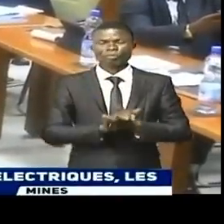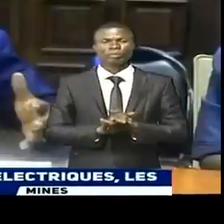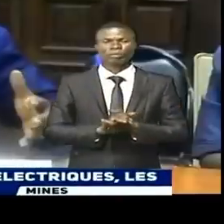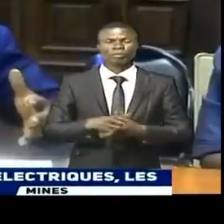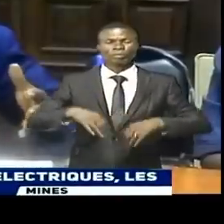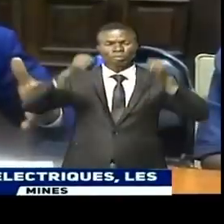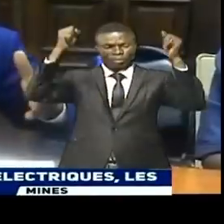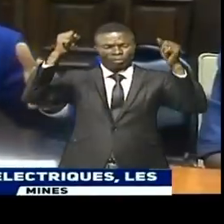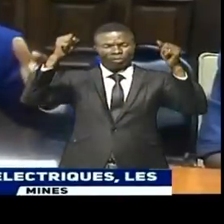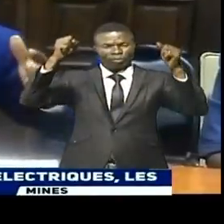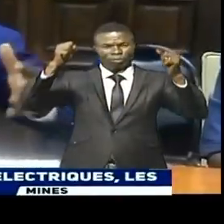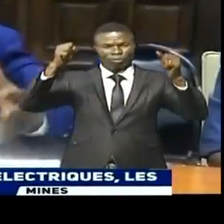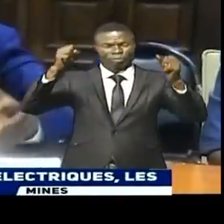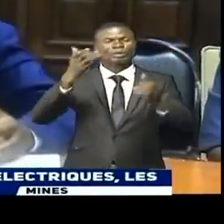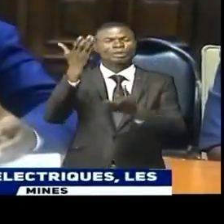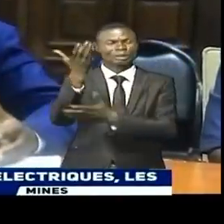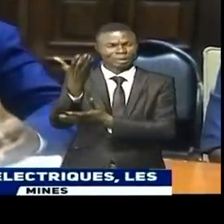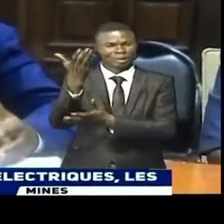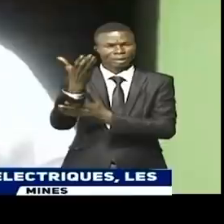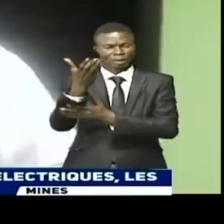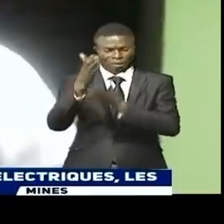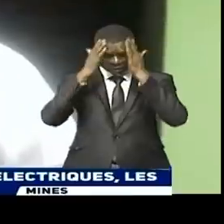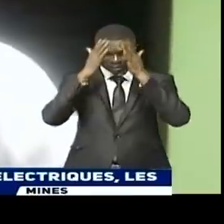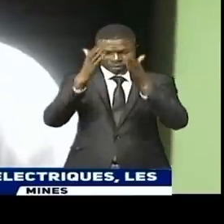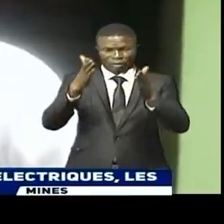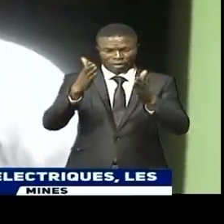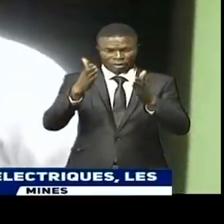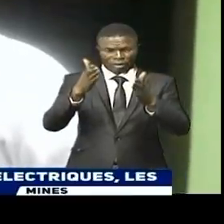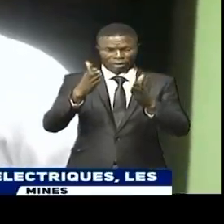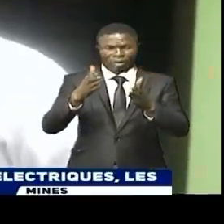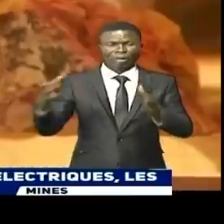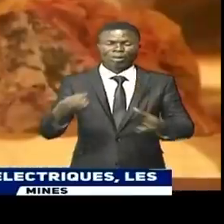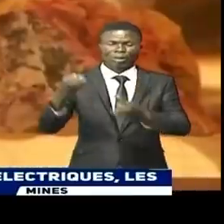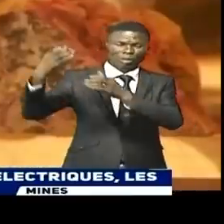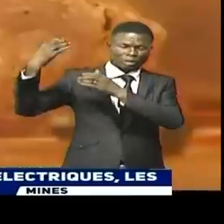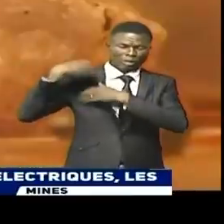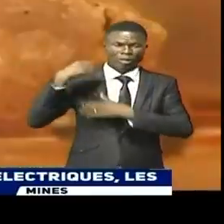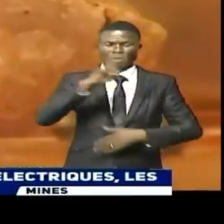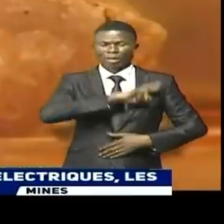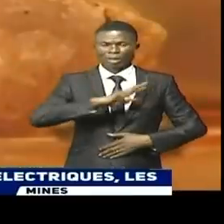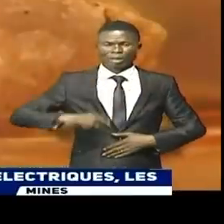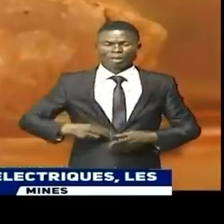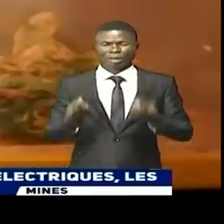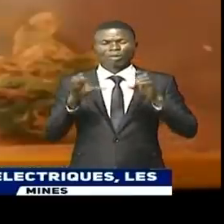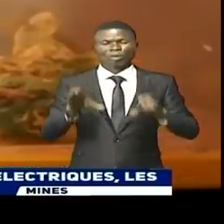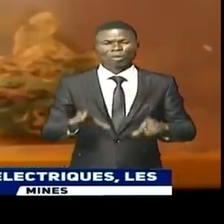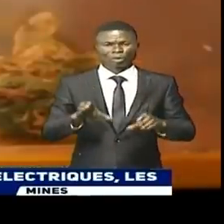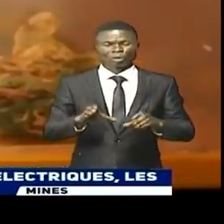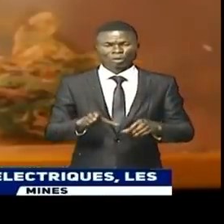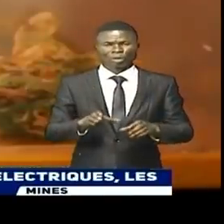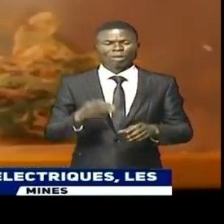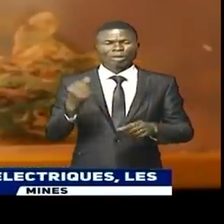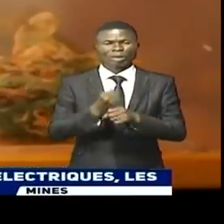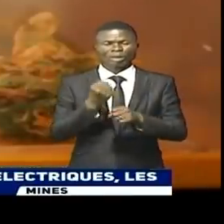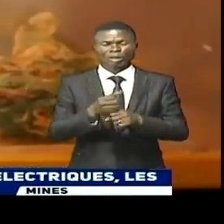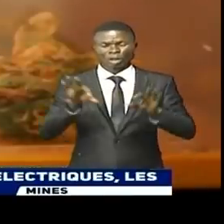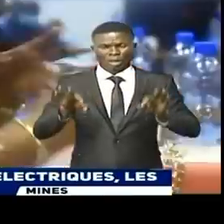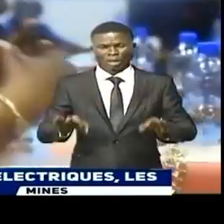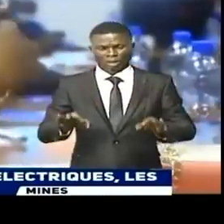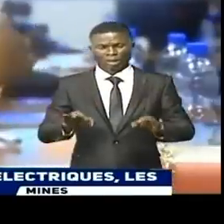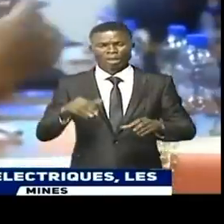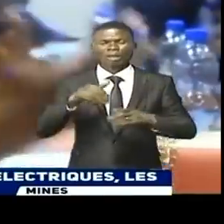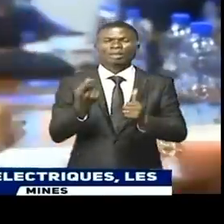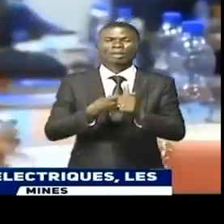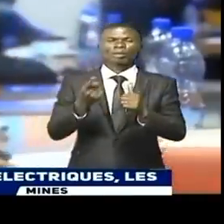l'unanimité des recommandations basées sur la réappropriation par la république démocratique du congo des services naturels à travers notamment